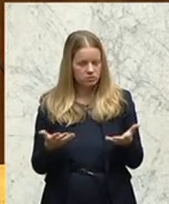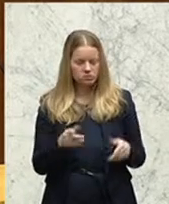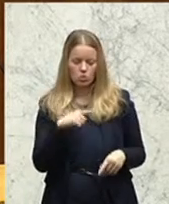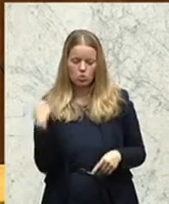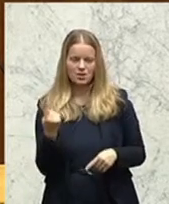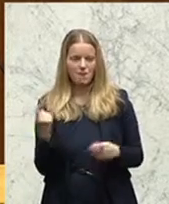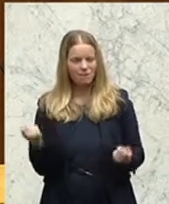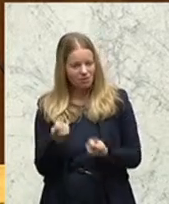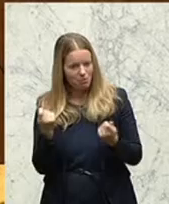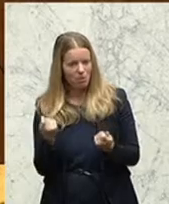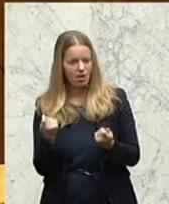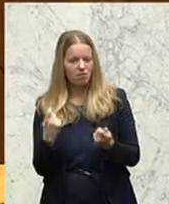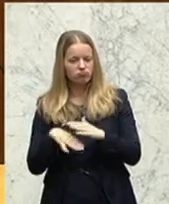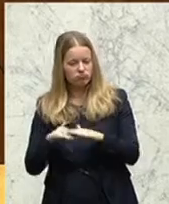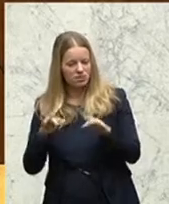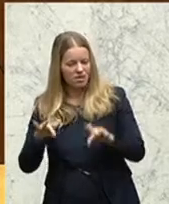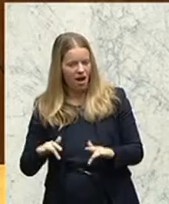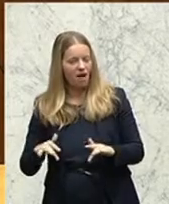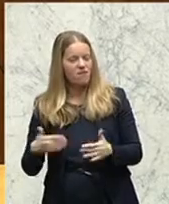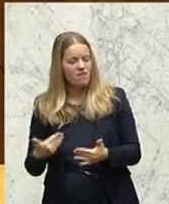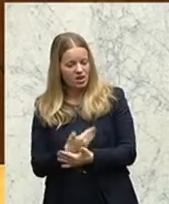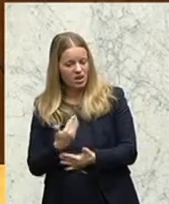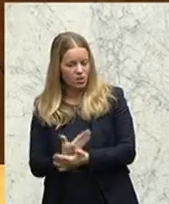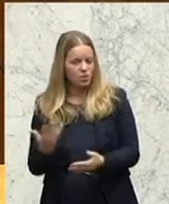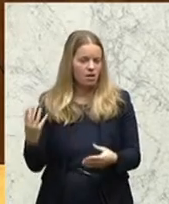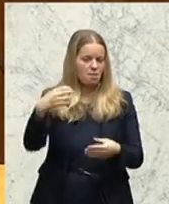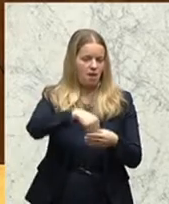unsere Betriebe vertreten sind durch